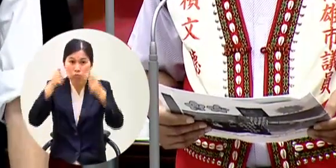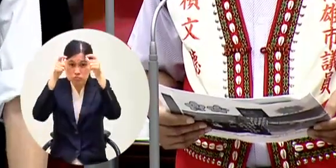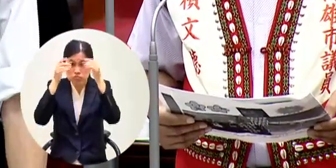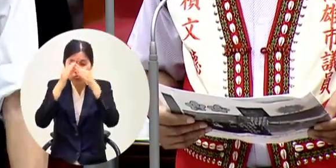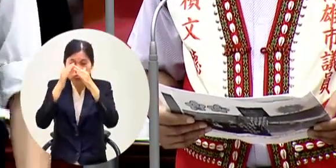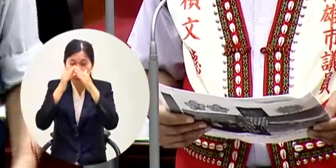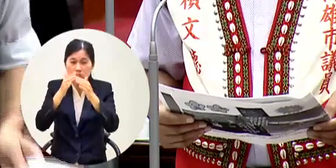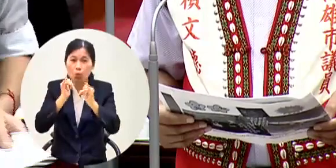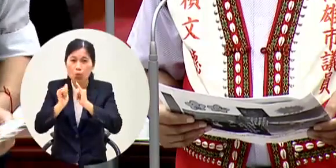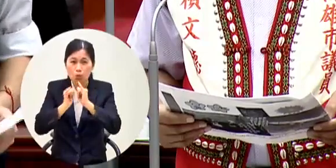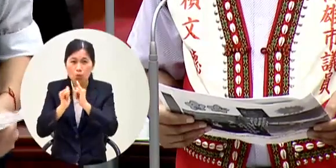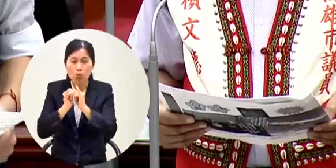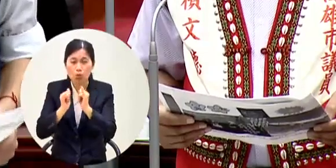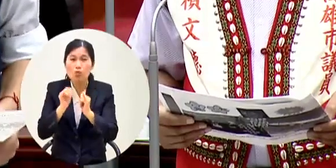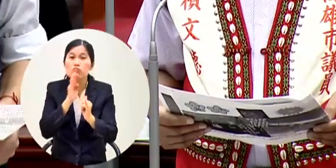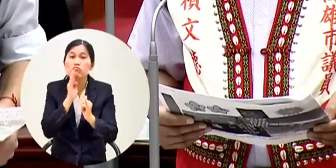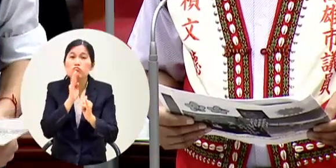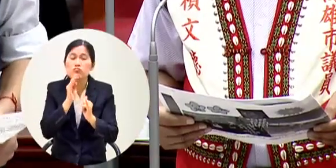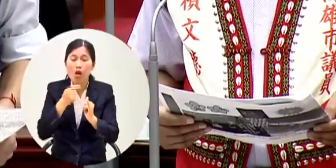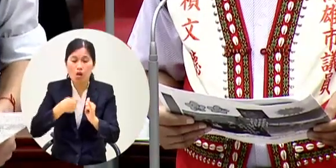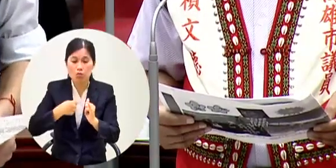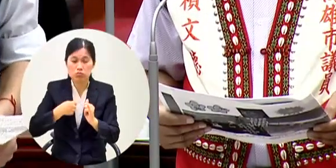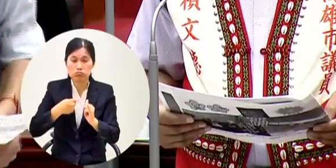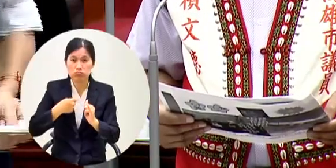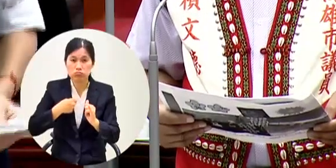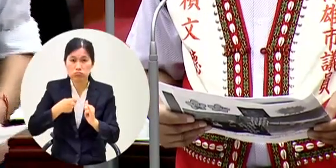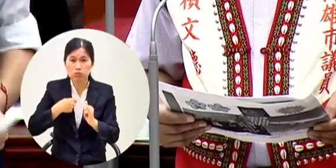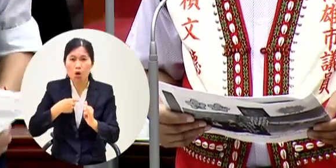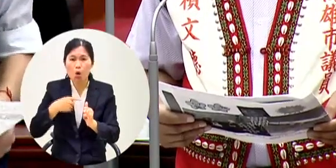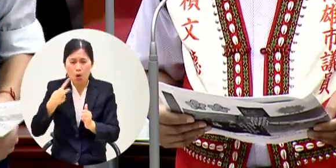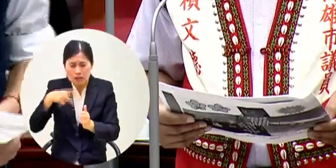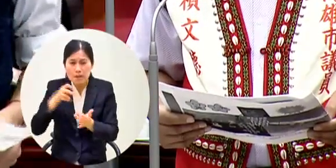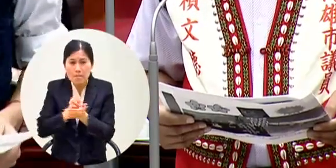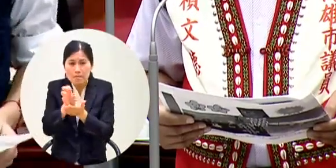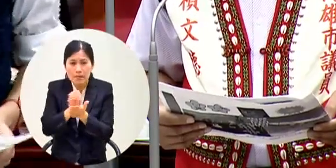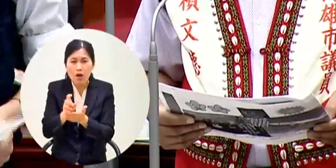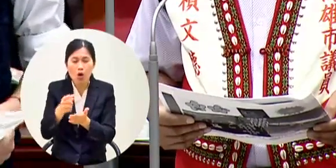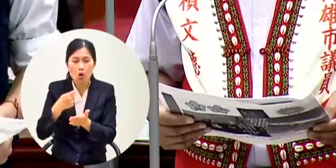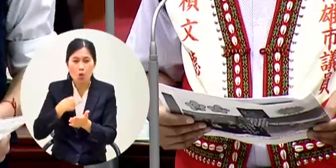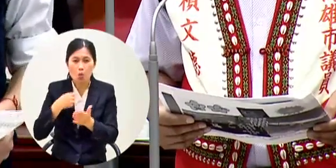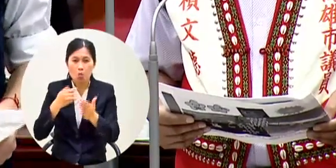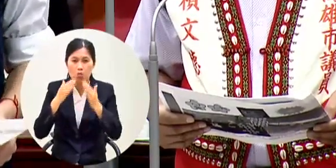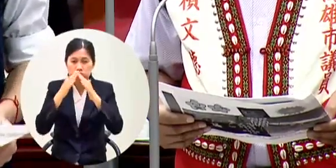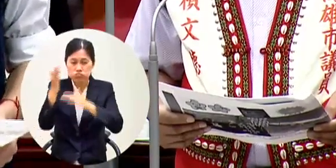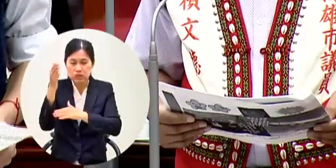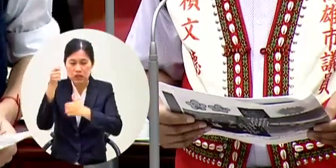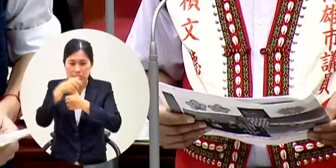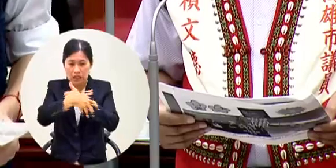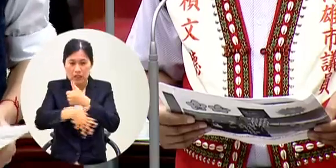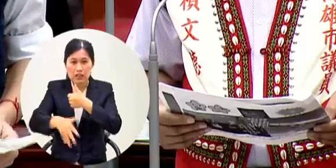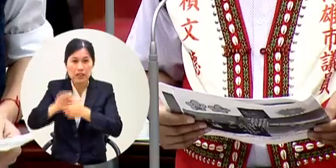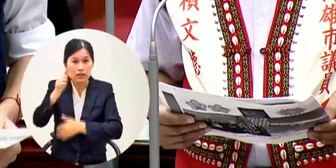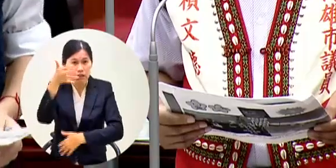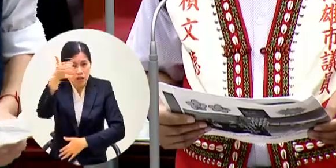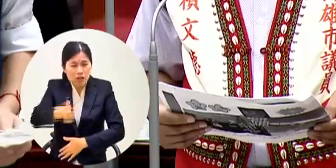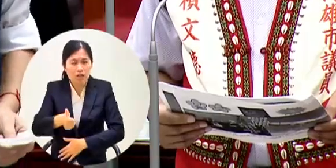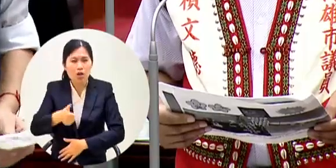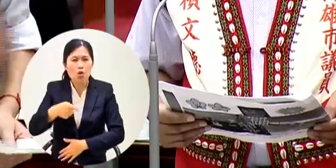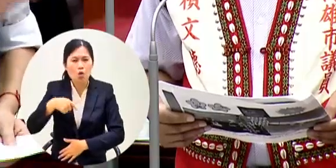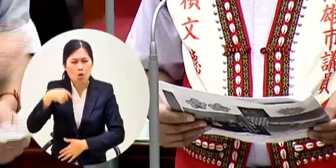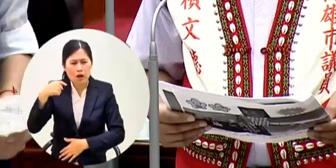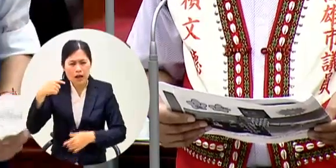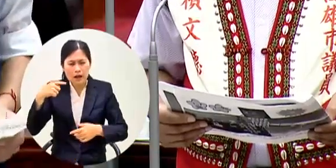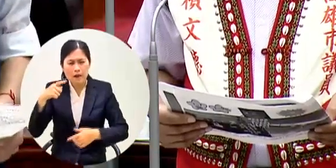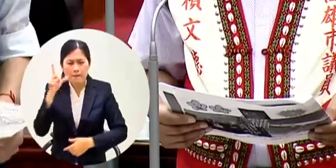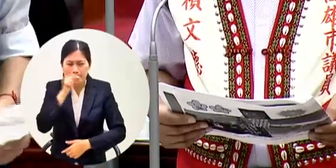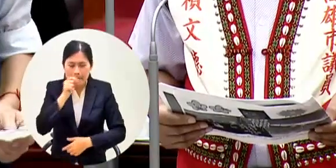议呢？也就是说即使在偏远的地方都是我们高雄市的市民，所以这一点要跟赖议员